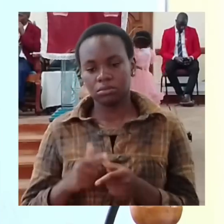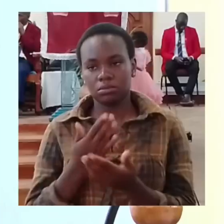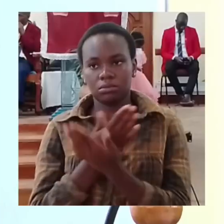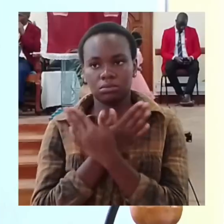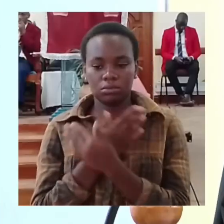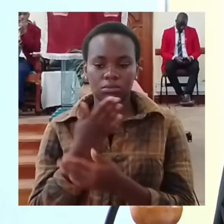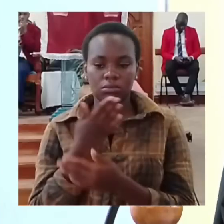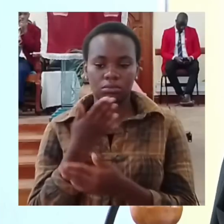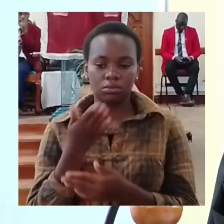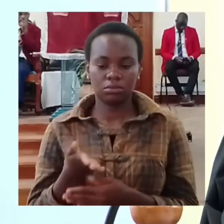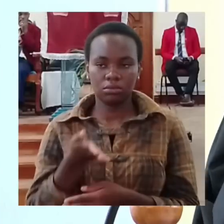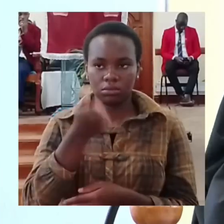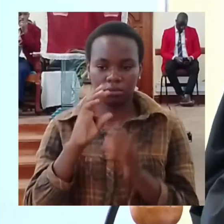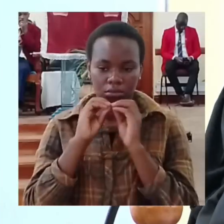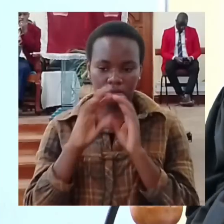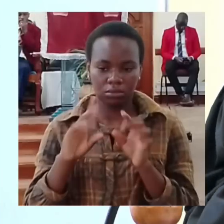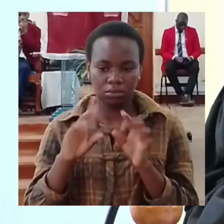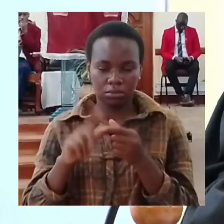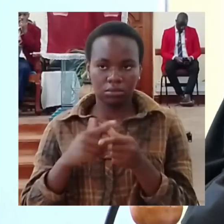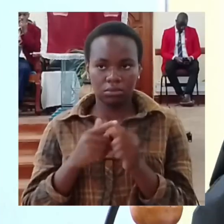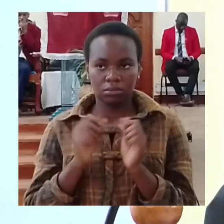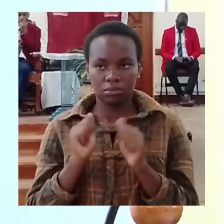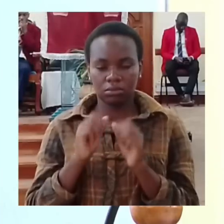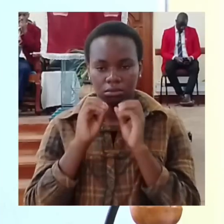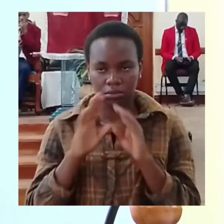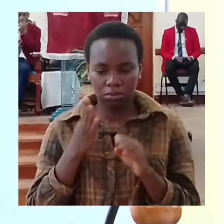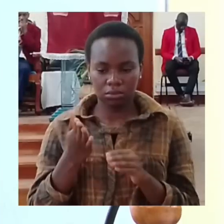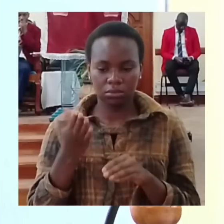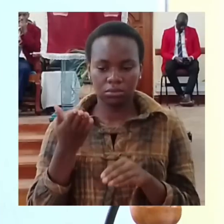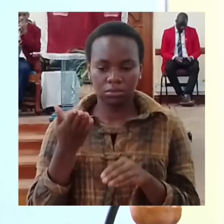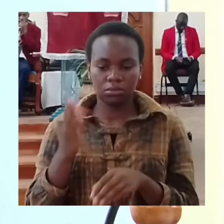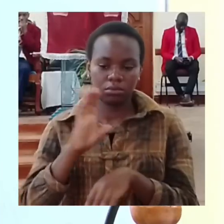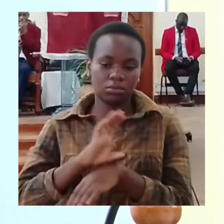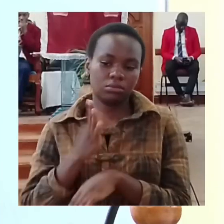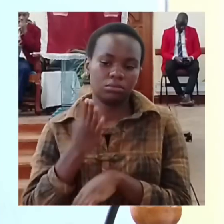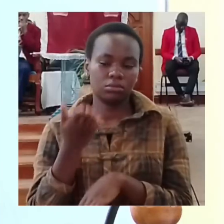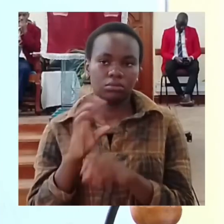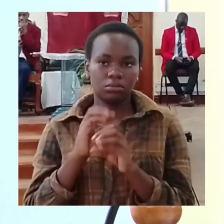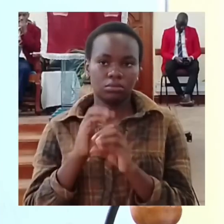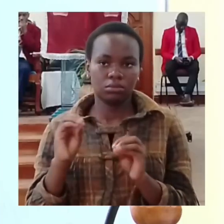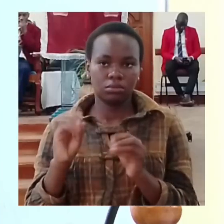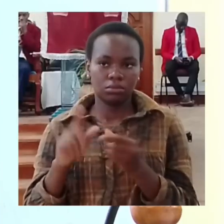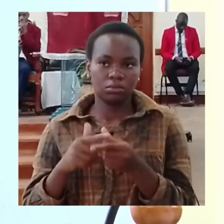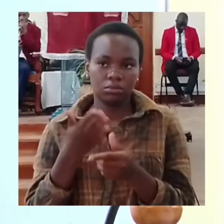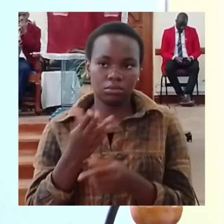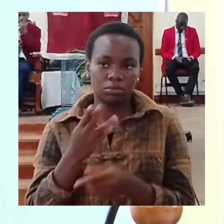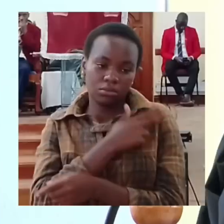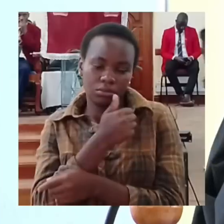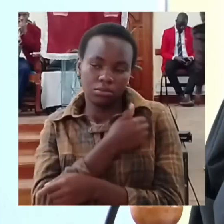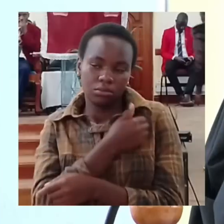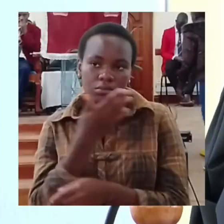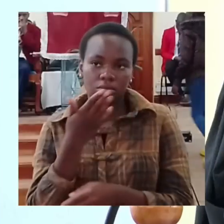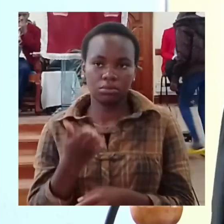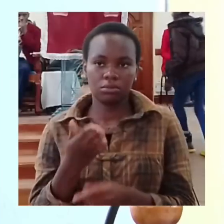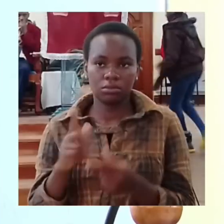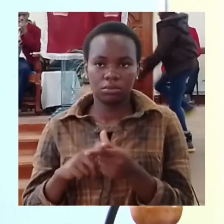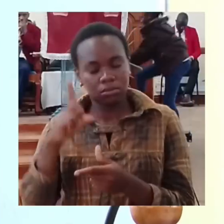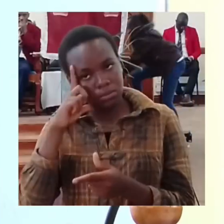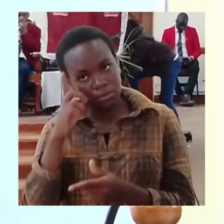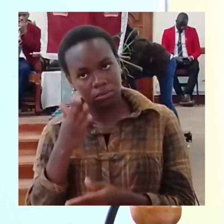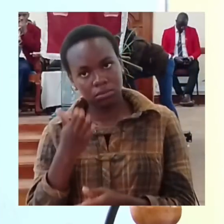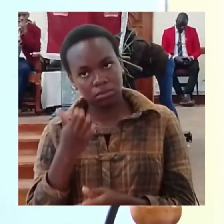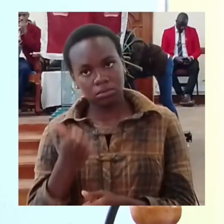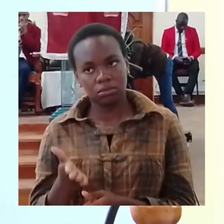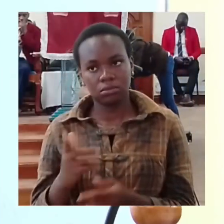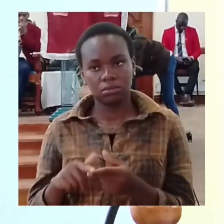nĩ atũrathimĩte. Korwo tũtirĩ arathime tũtingĩrĩ gũkũ mũthenya wa ũmũthĩ. Kũrĩ andũ marĩ thibitarĩ makomete kuo,